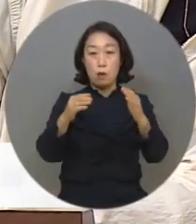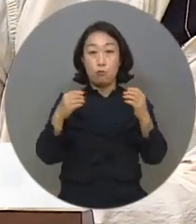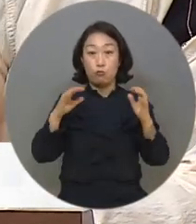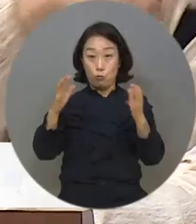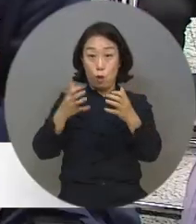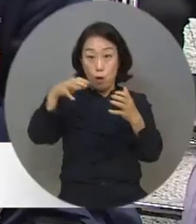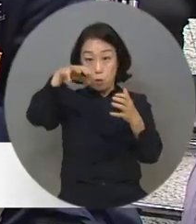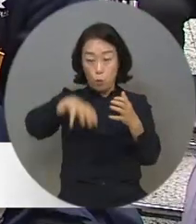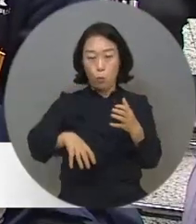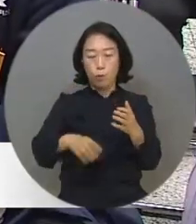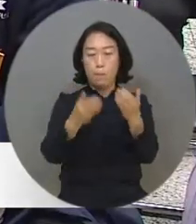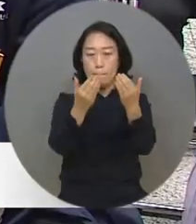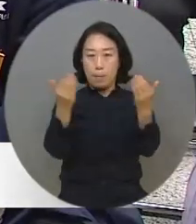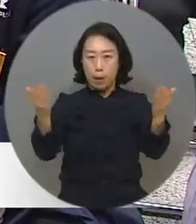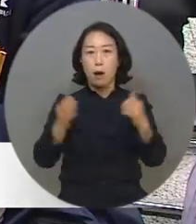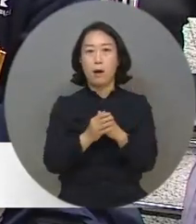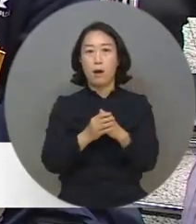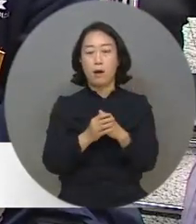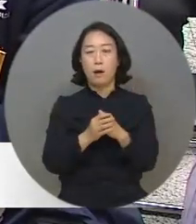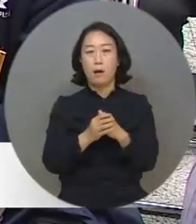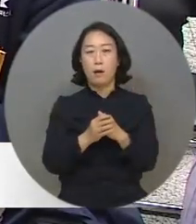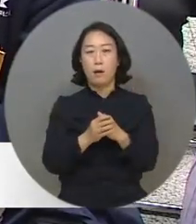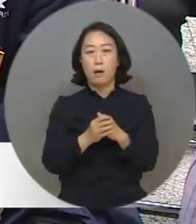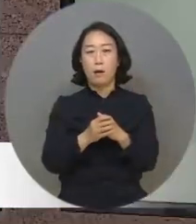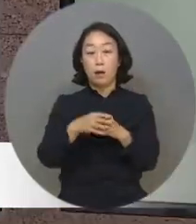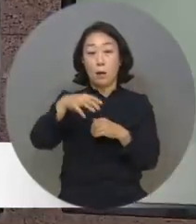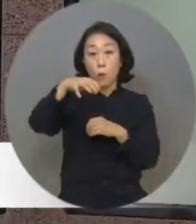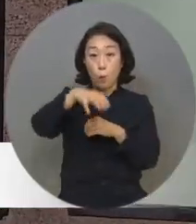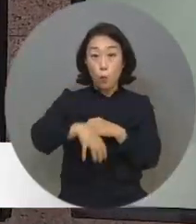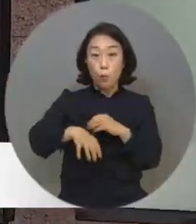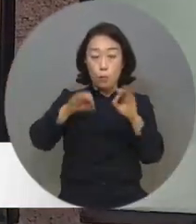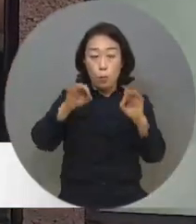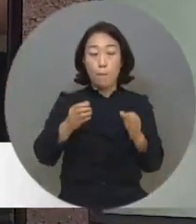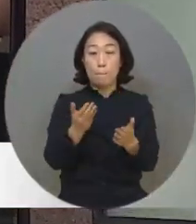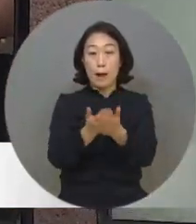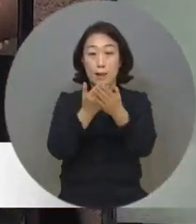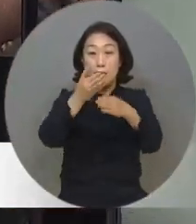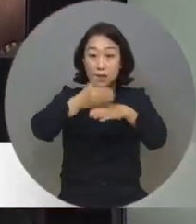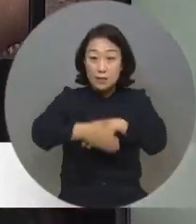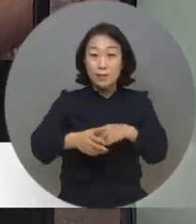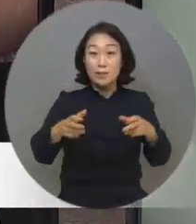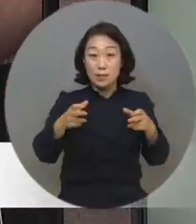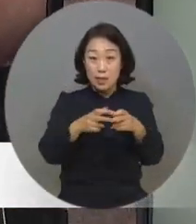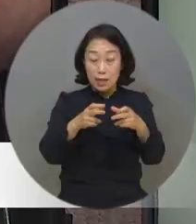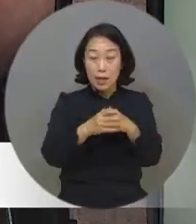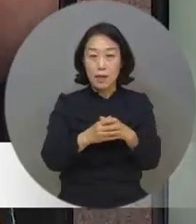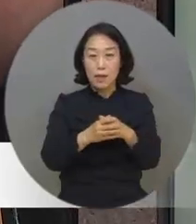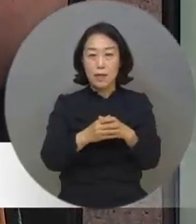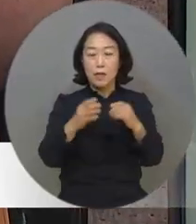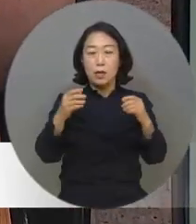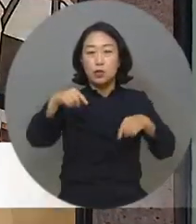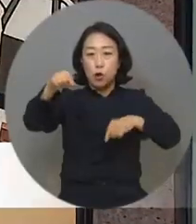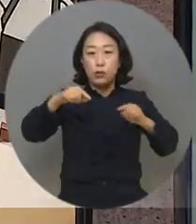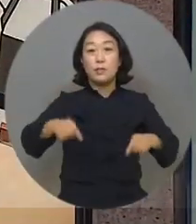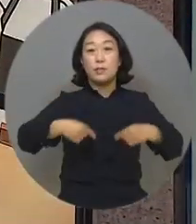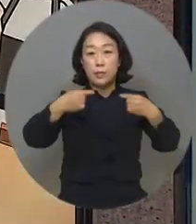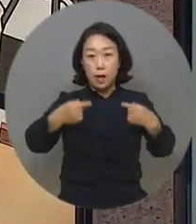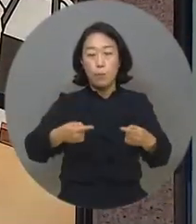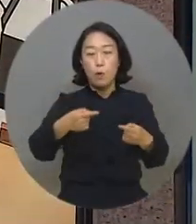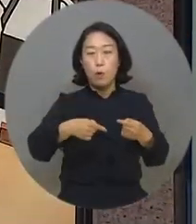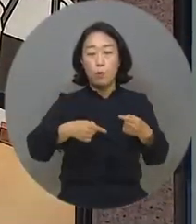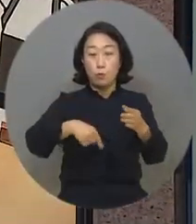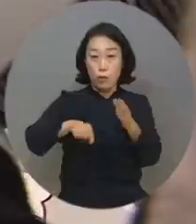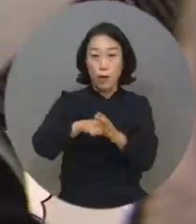메웠습니다. 이날 국회의원회관 제1로비에서 발달장애인 참정권 확보를 위한 국회 전시회가